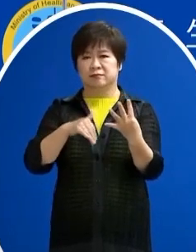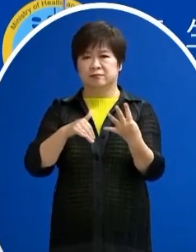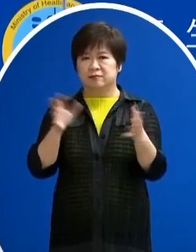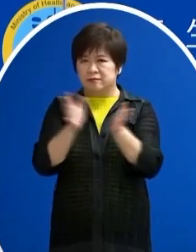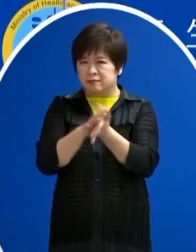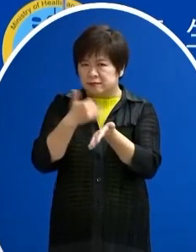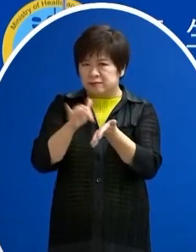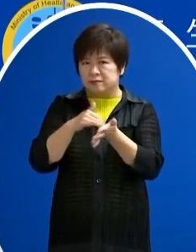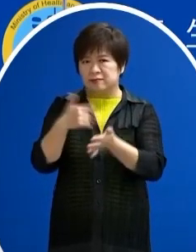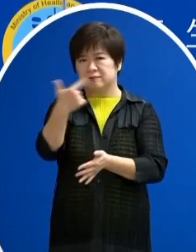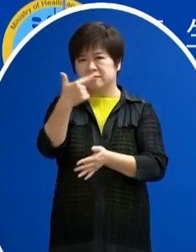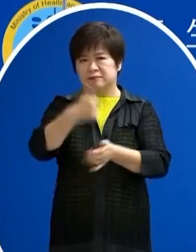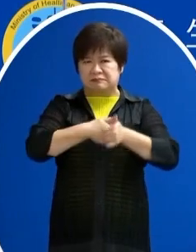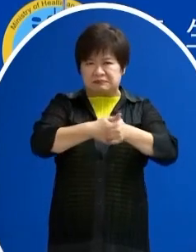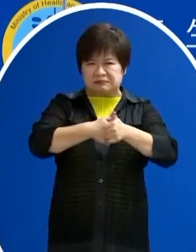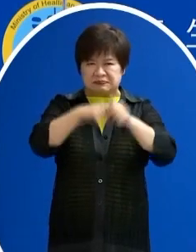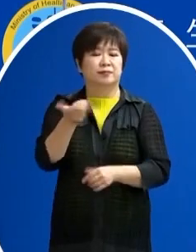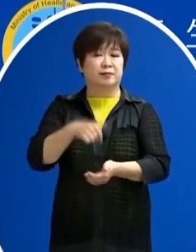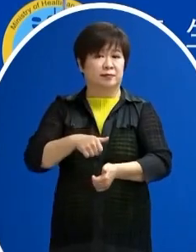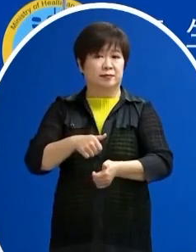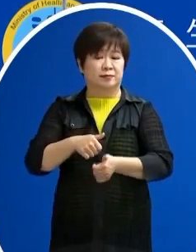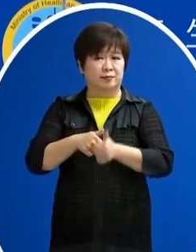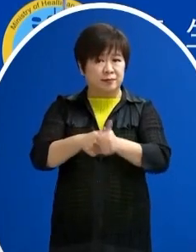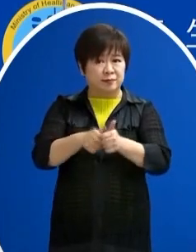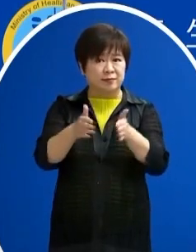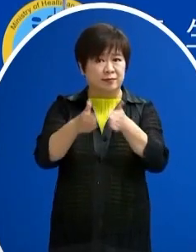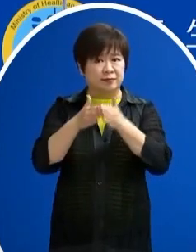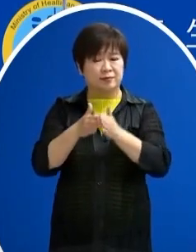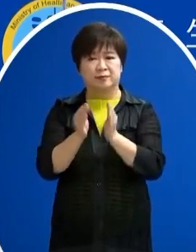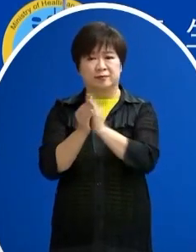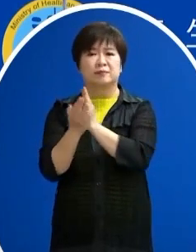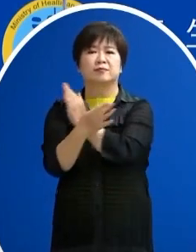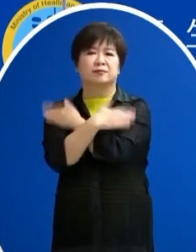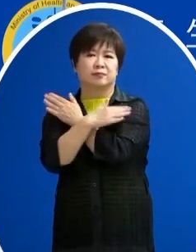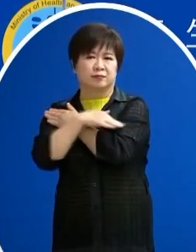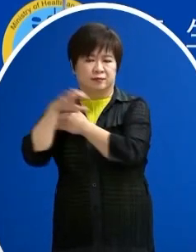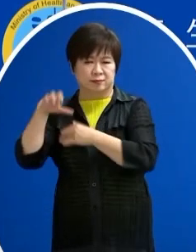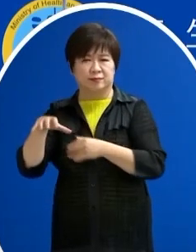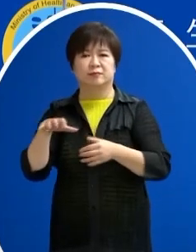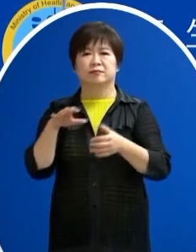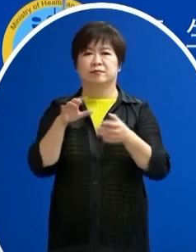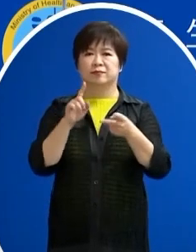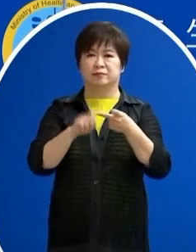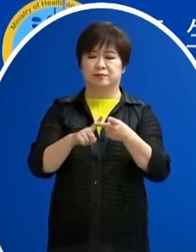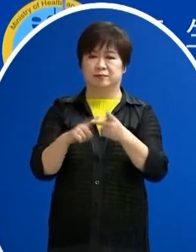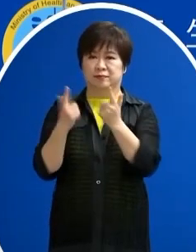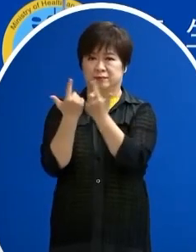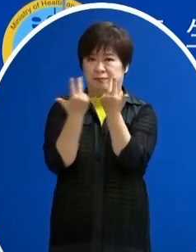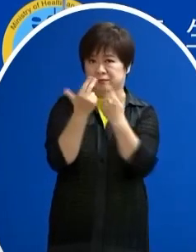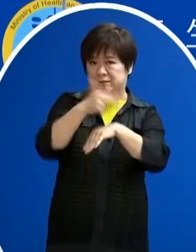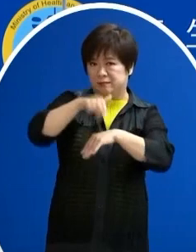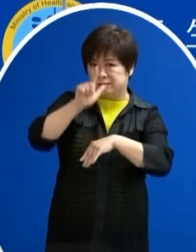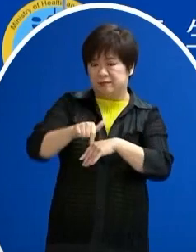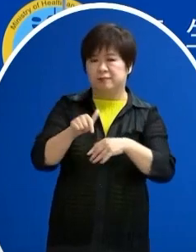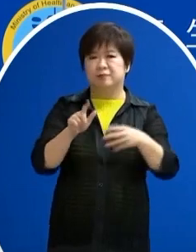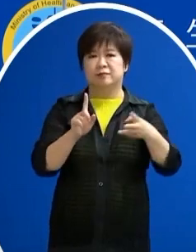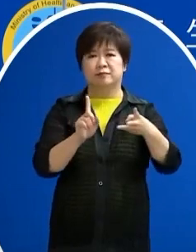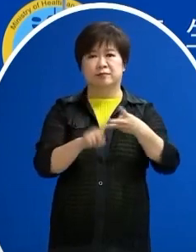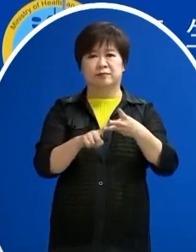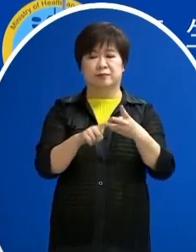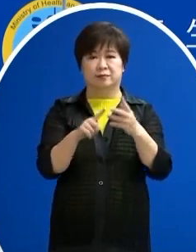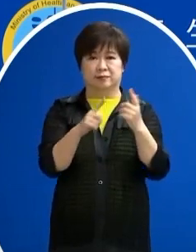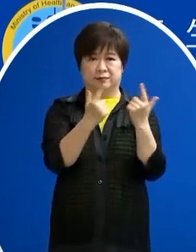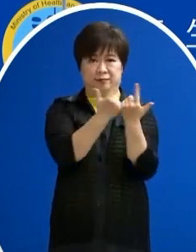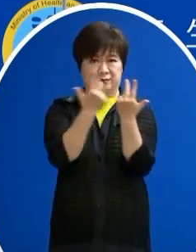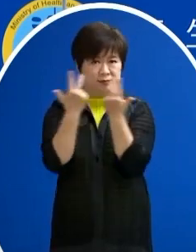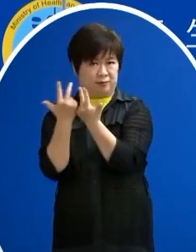在待厘清的这个案件数哈、哦，有这个桃园的幼儿园哈、哦，双北的设计师哈、哦，还有目前这个双北